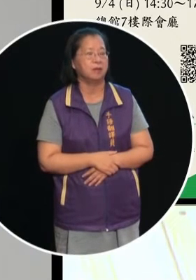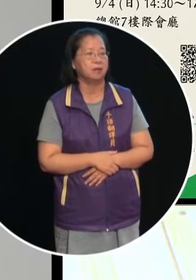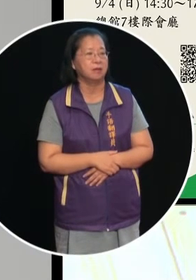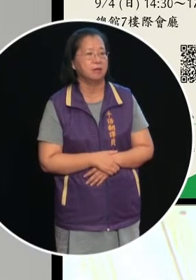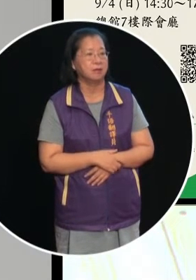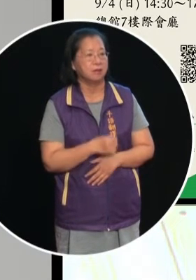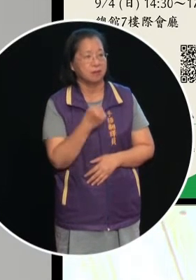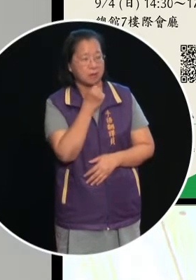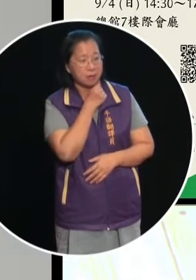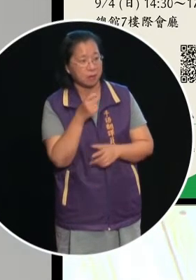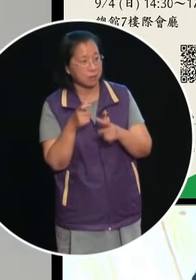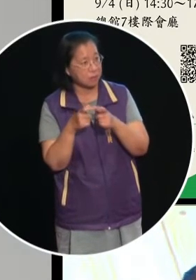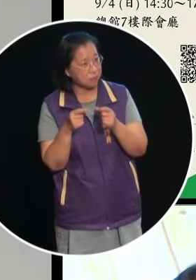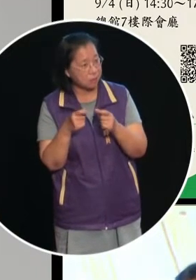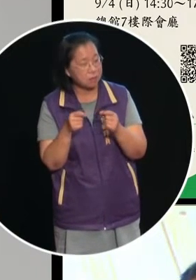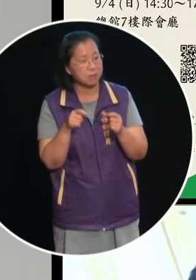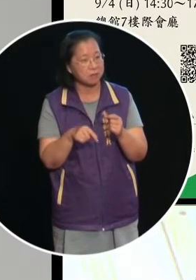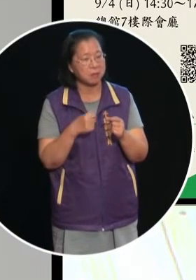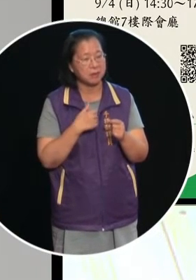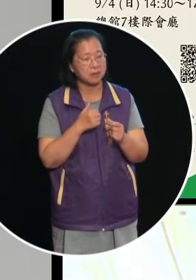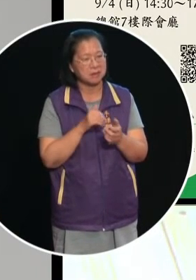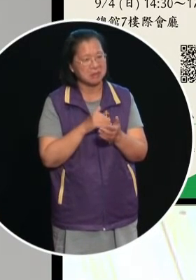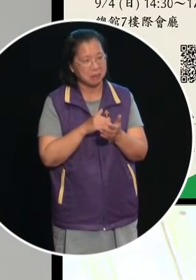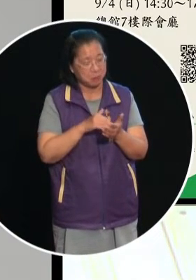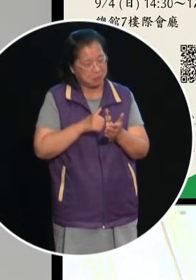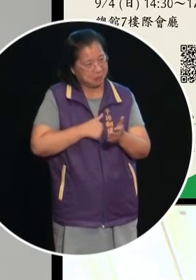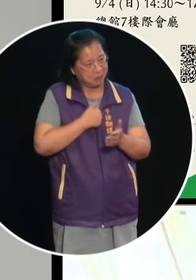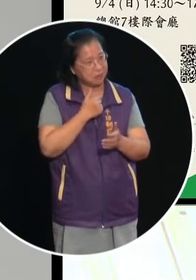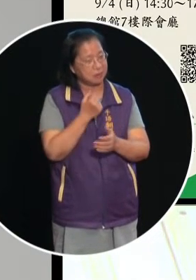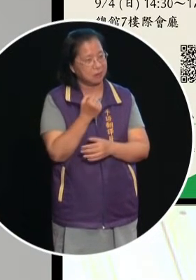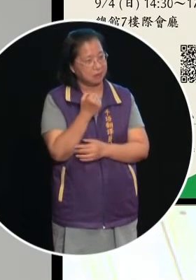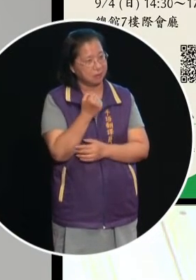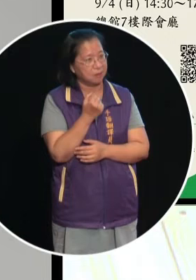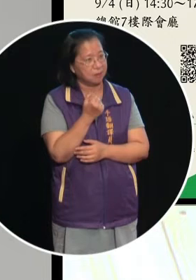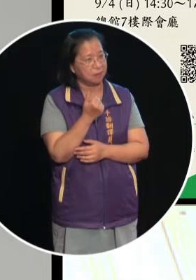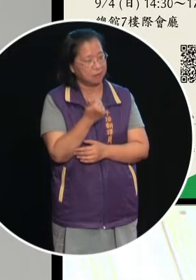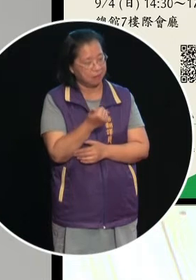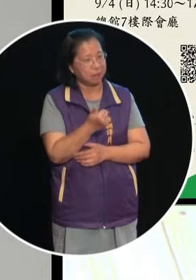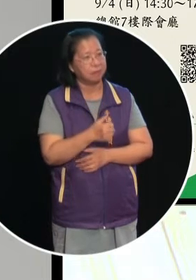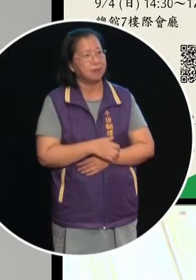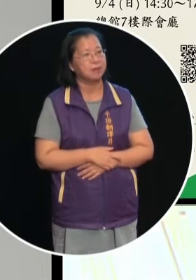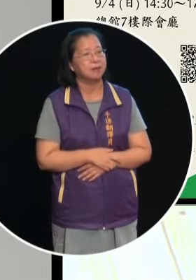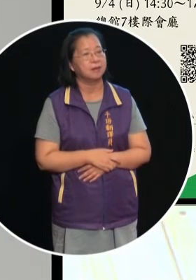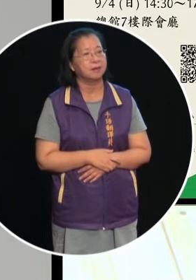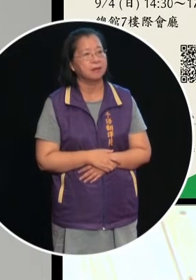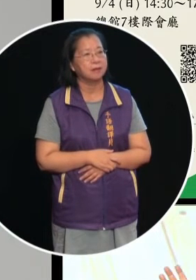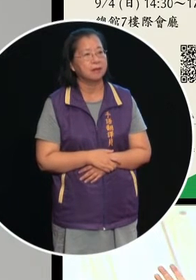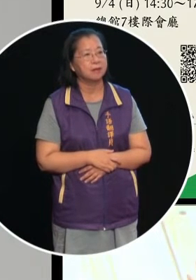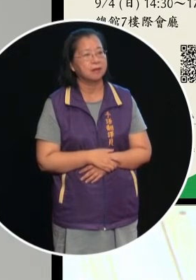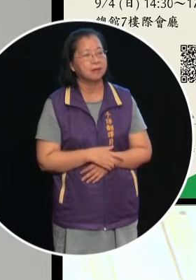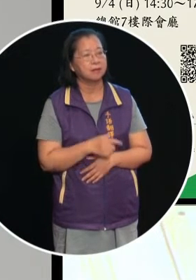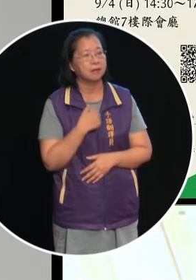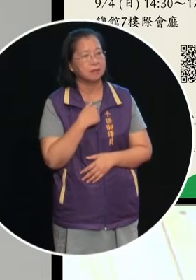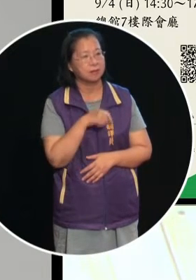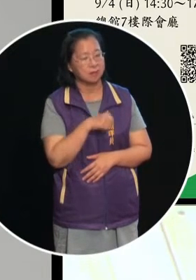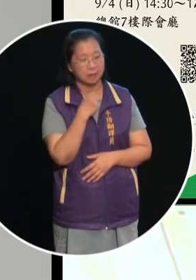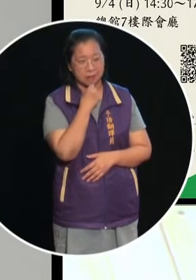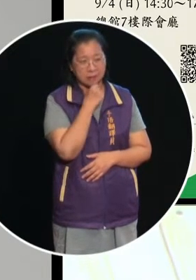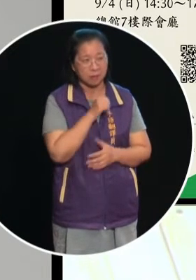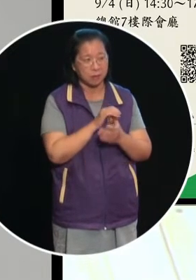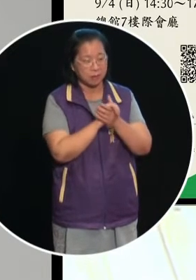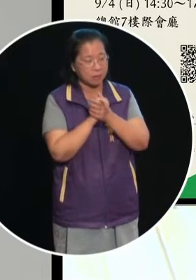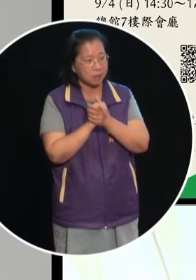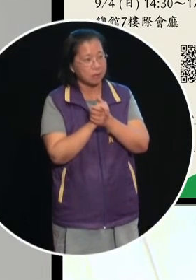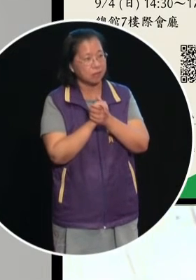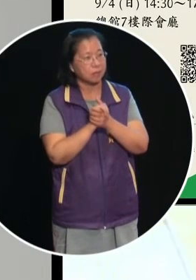刚刚跟各位介绍台湾的那个软实力没有改变，还是一直都成长的话，我觉得日本社会对台湾的友善舆